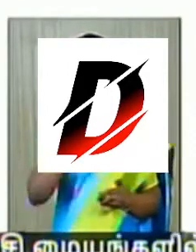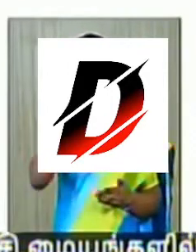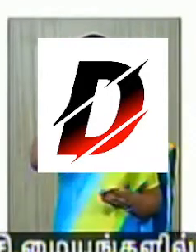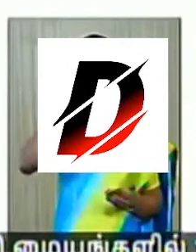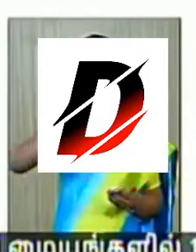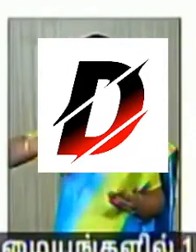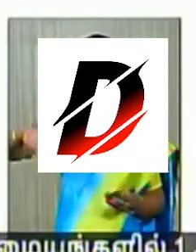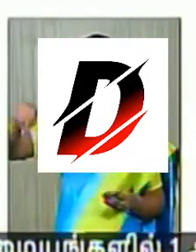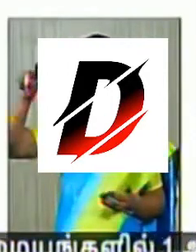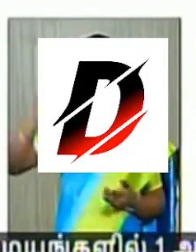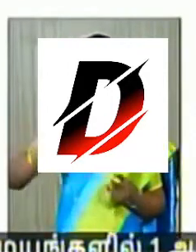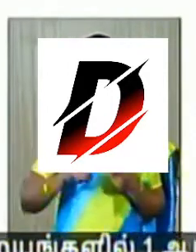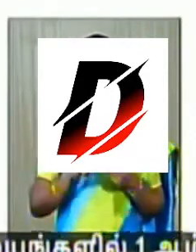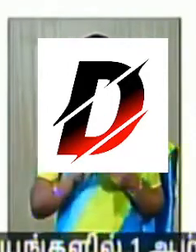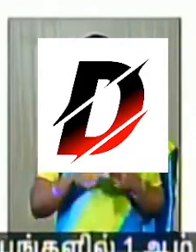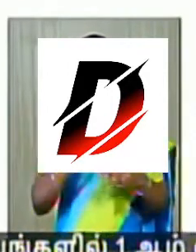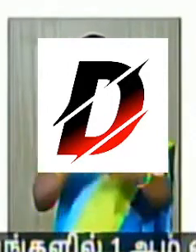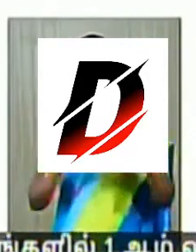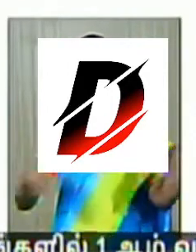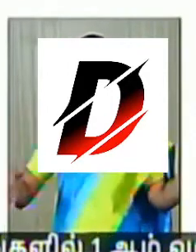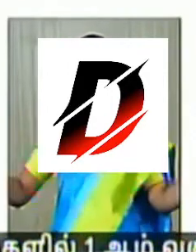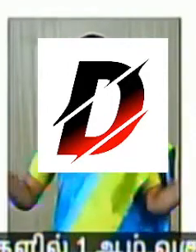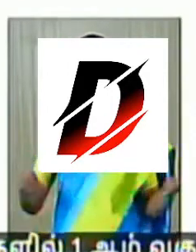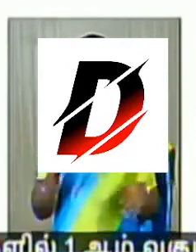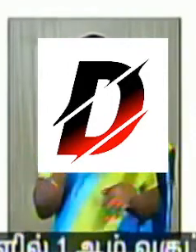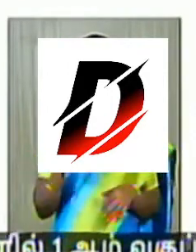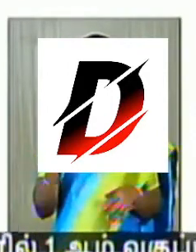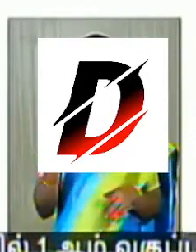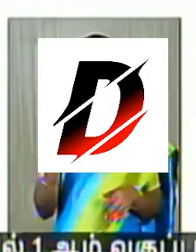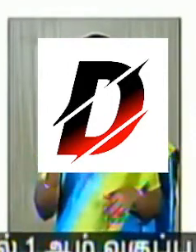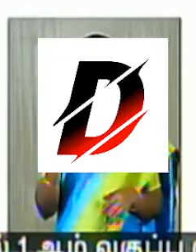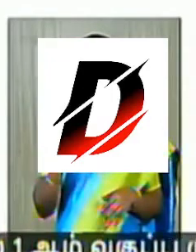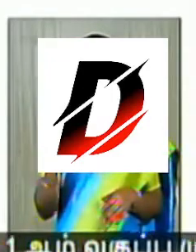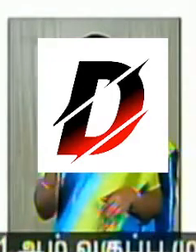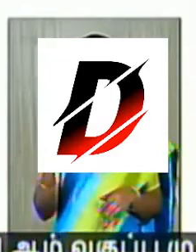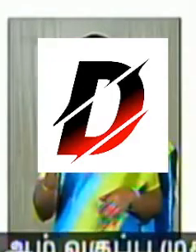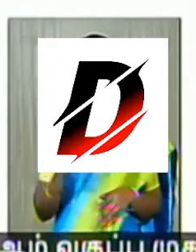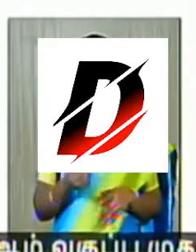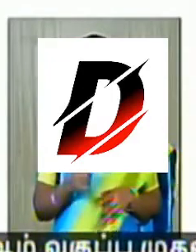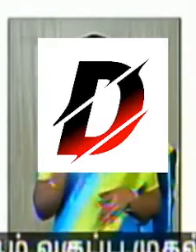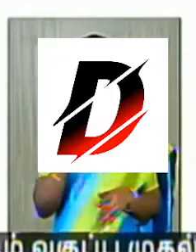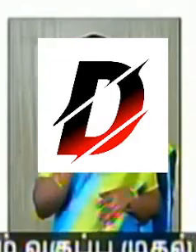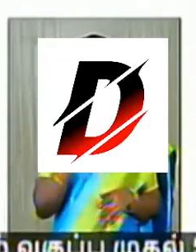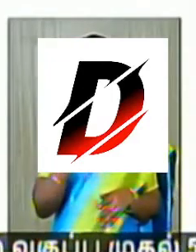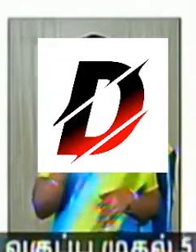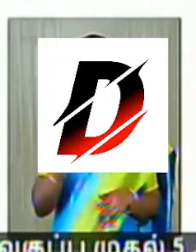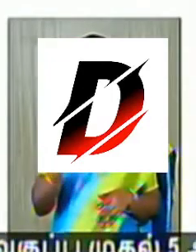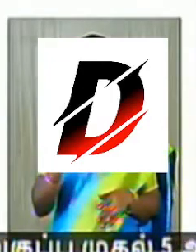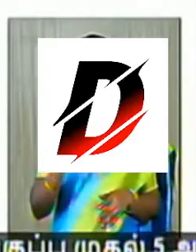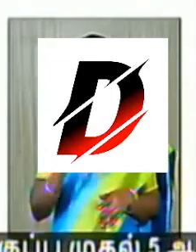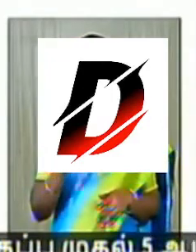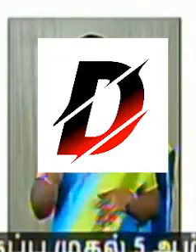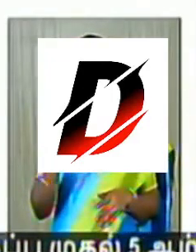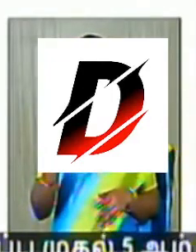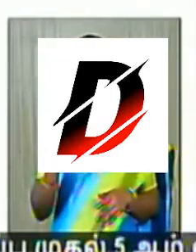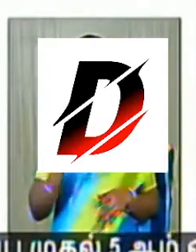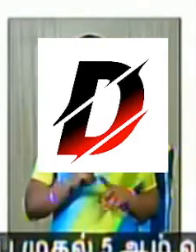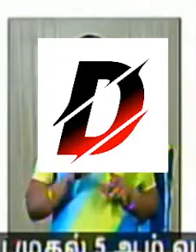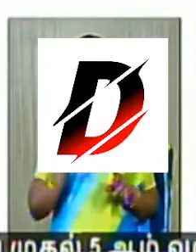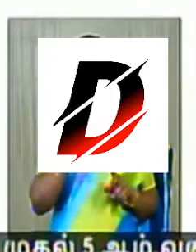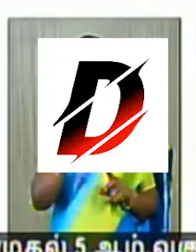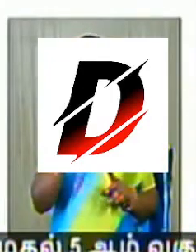1.5, 0 என்ற புள்ளியிலும் வெட்டுகிறது. அப்போ 2 மாறுபட்ட புள்ளியில் வெட்டுச்சுன்னா